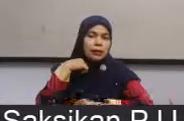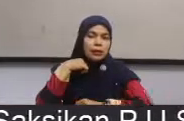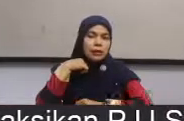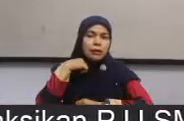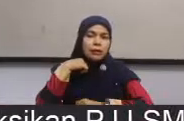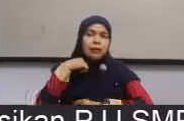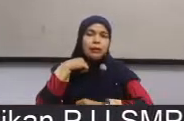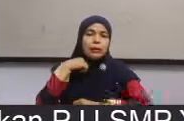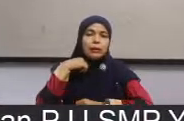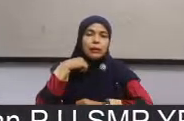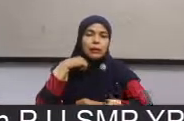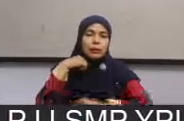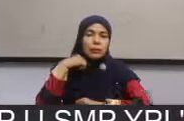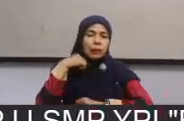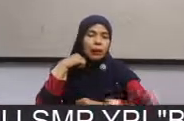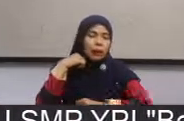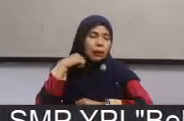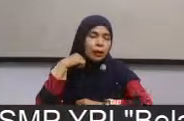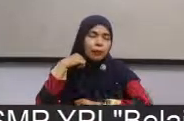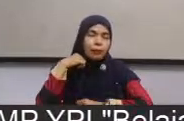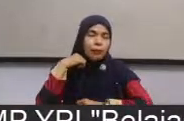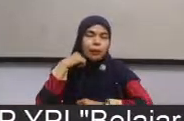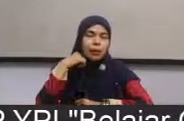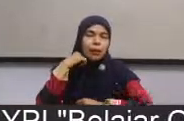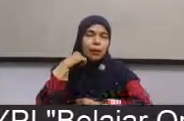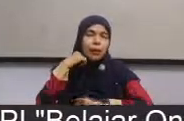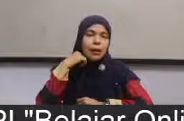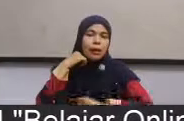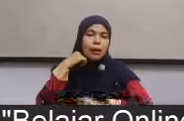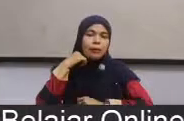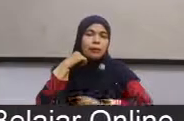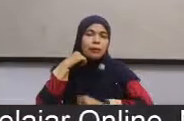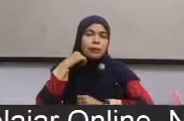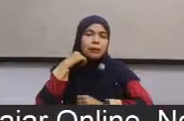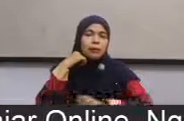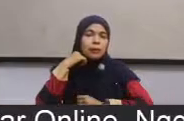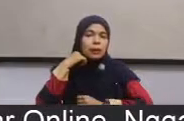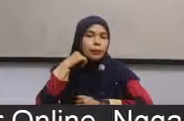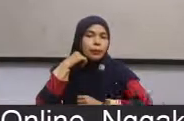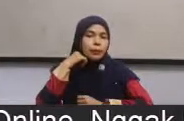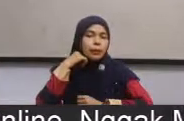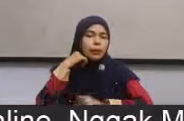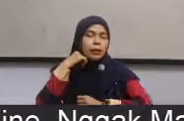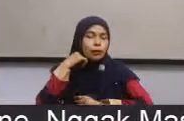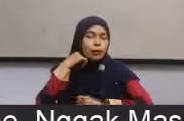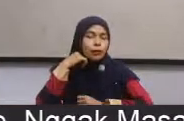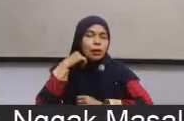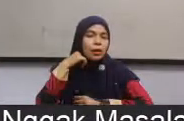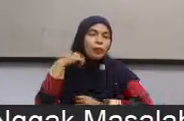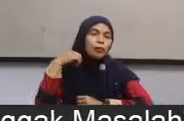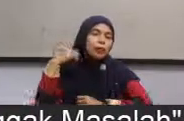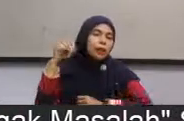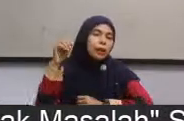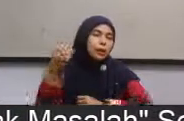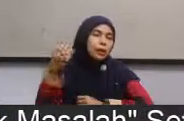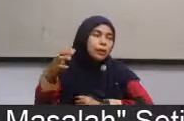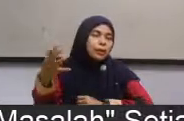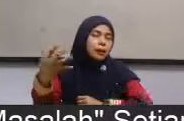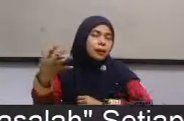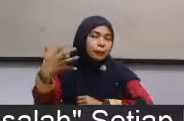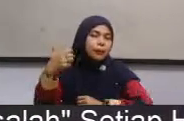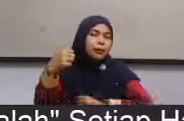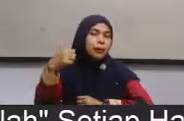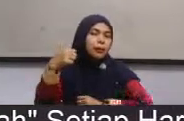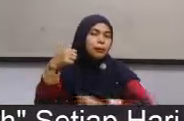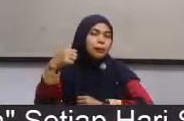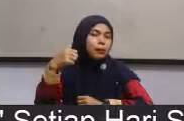Jadi supaya upaya kita adalah agar perusak pengusaha-pengusaha yang ada